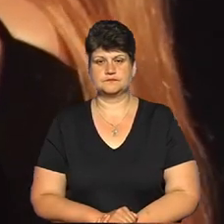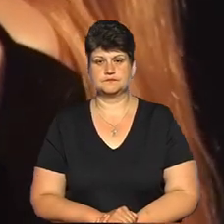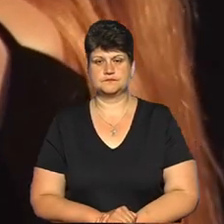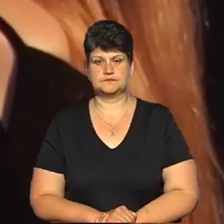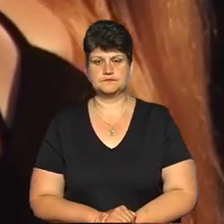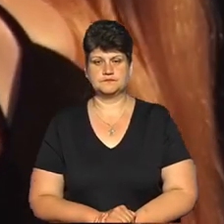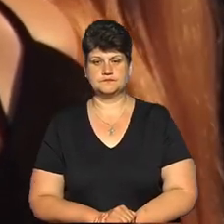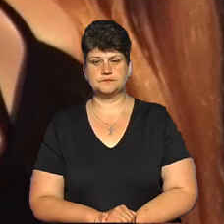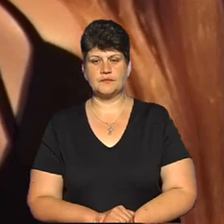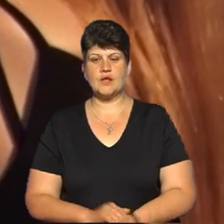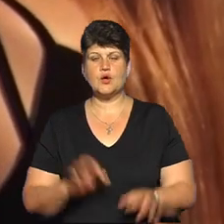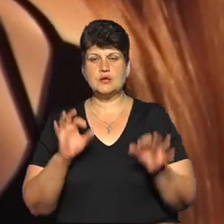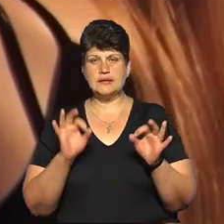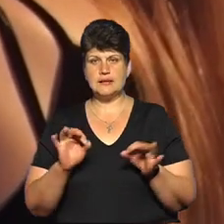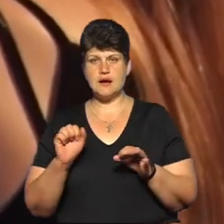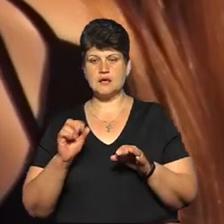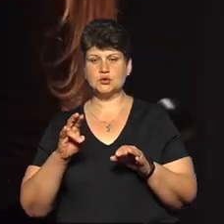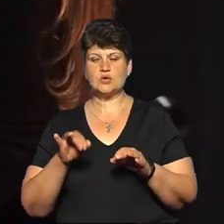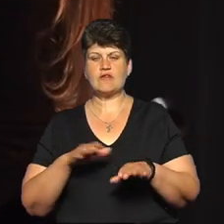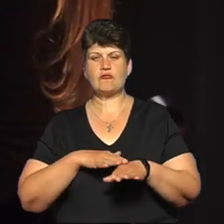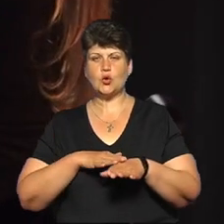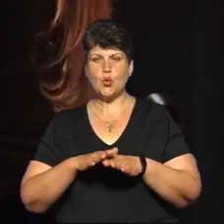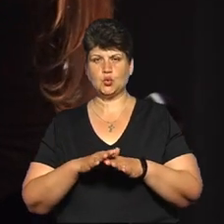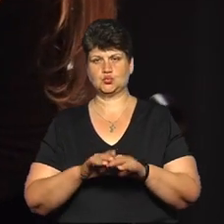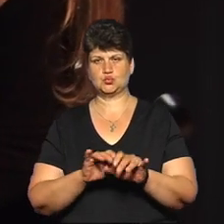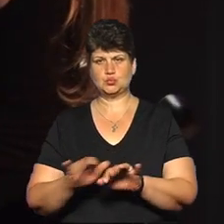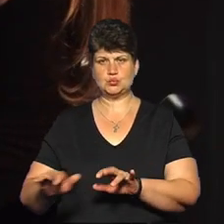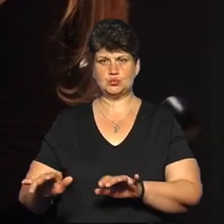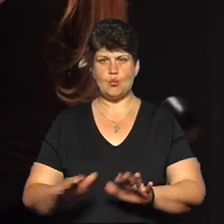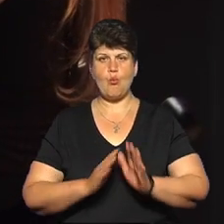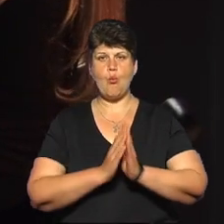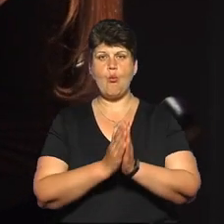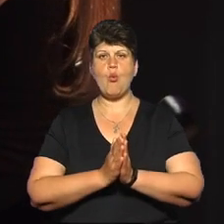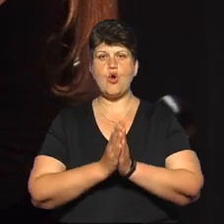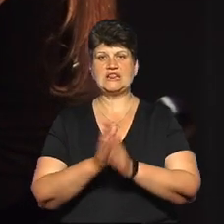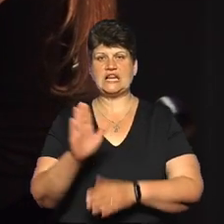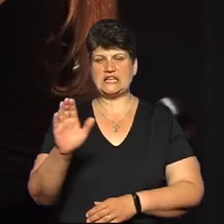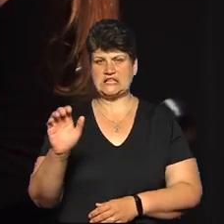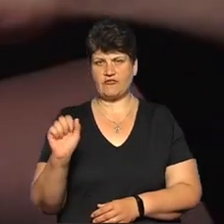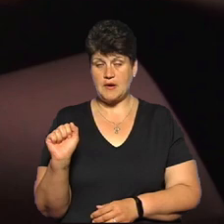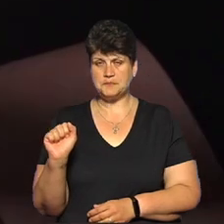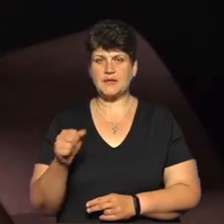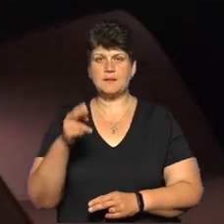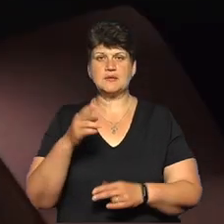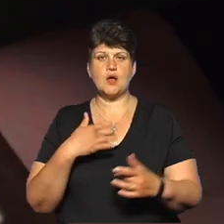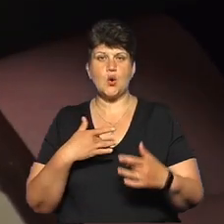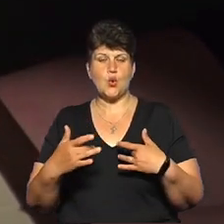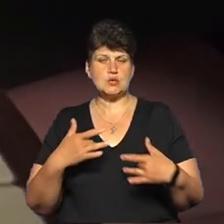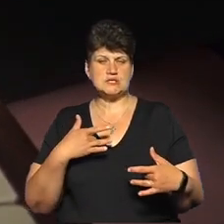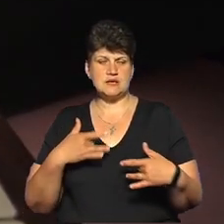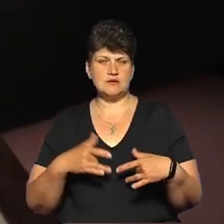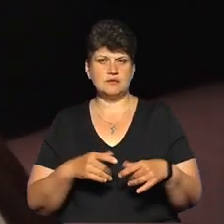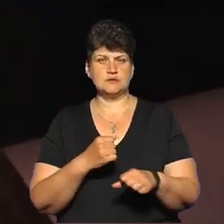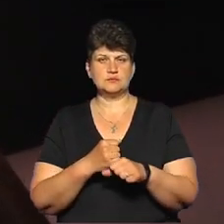Олена Антонік виконує композицію «Молитва», яку написала подруга піаністки. Загалом під час концерту музикантка зіграє 15